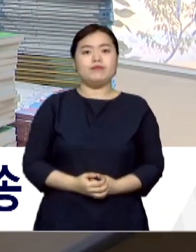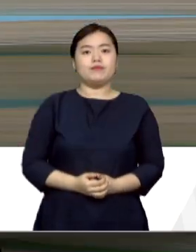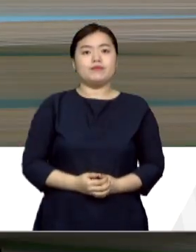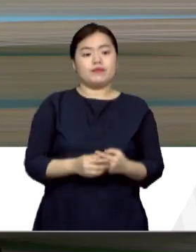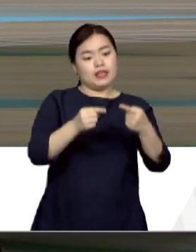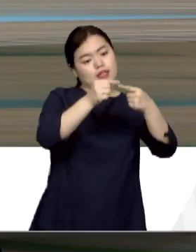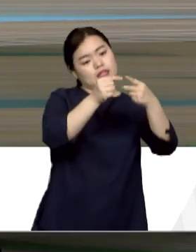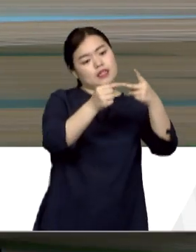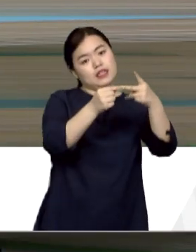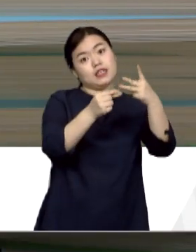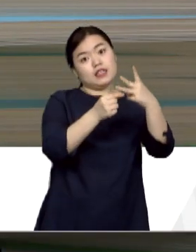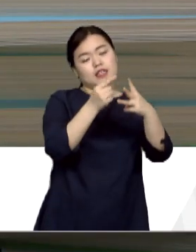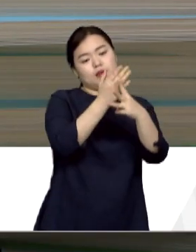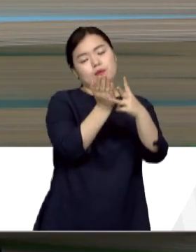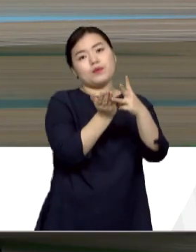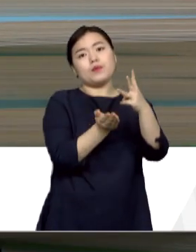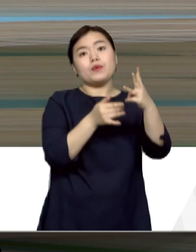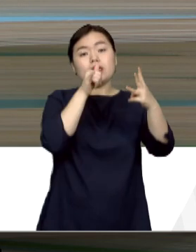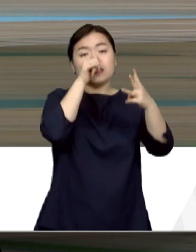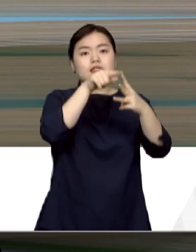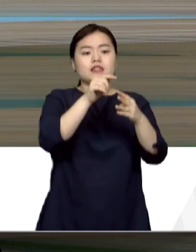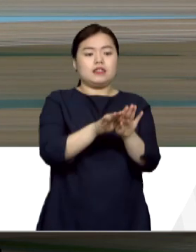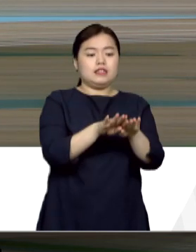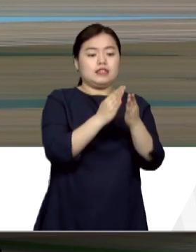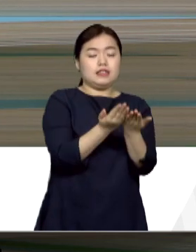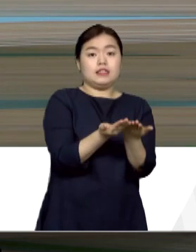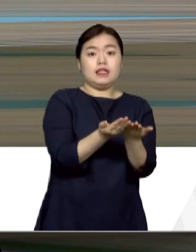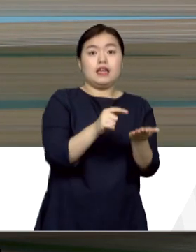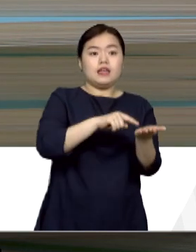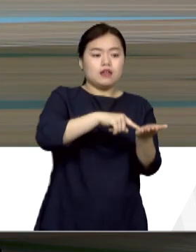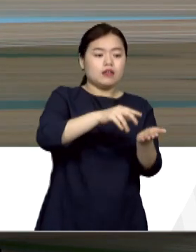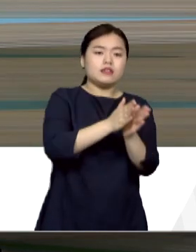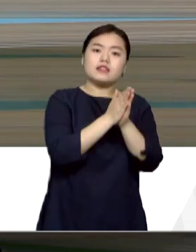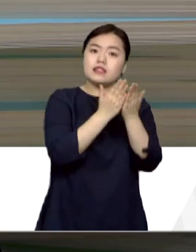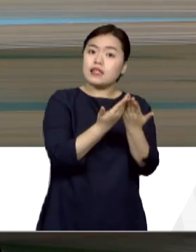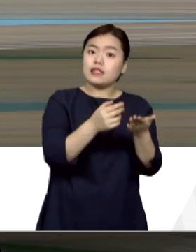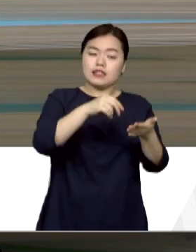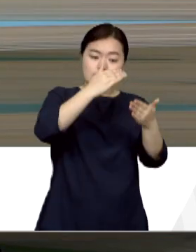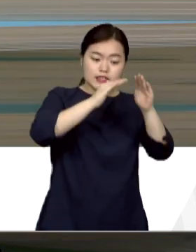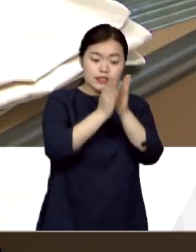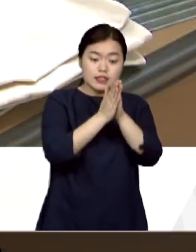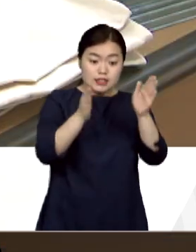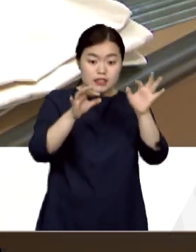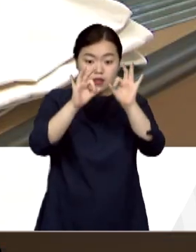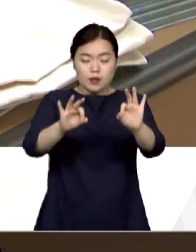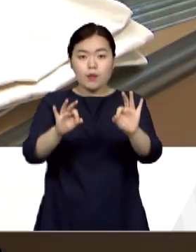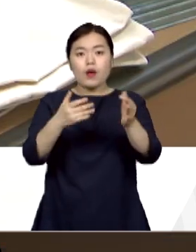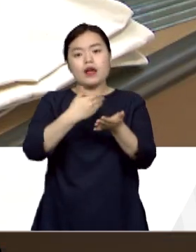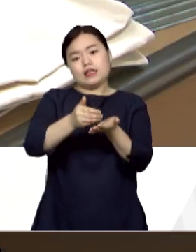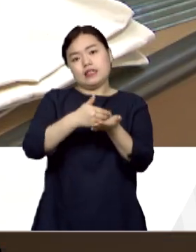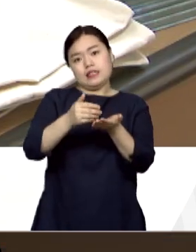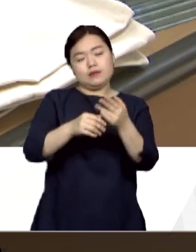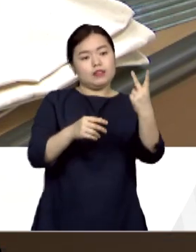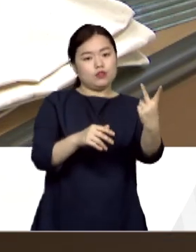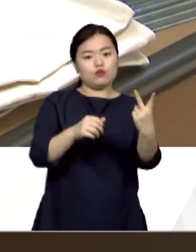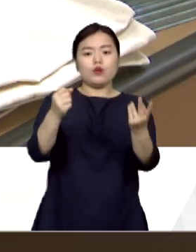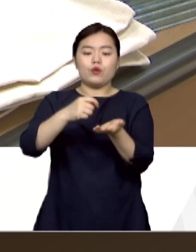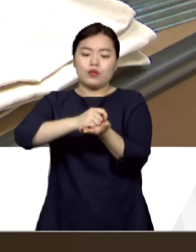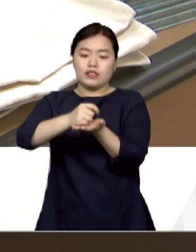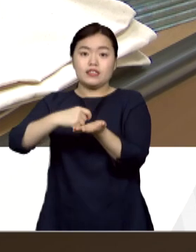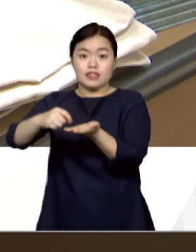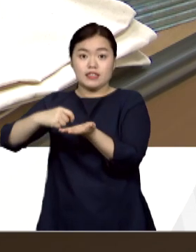운영합니다. 1단계, 2단계로 구분한 북스타트 책꾸러미에는 북스타트 에코백과 단계별 그림책